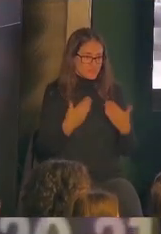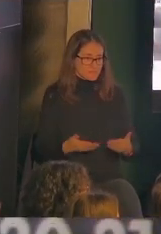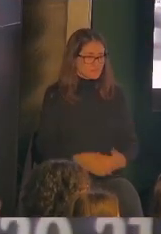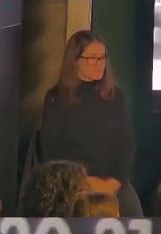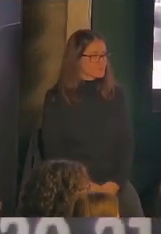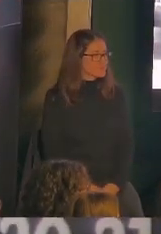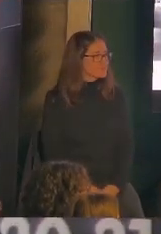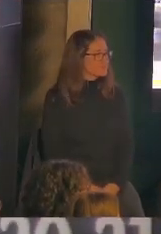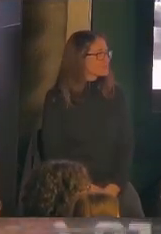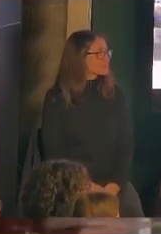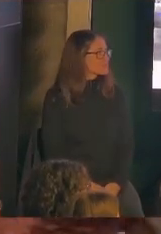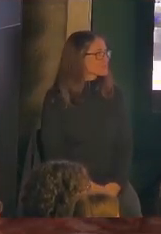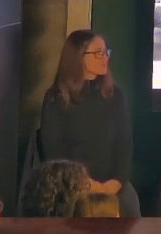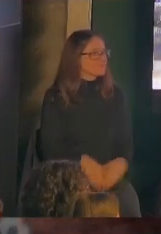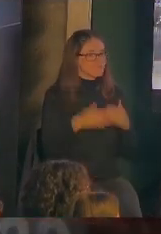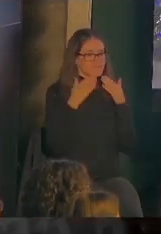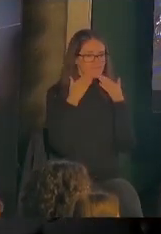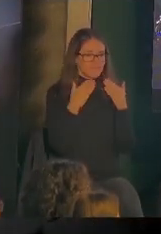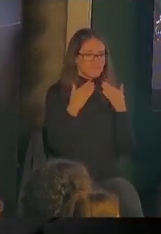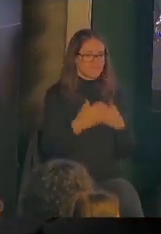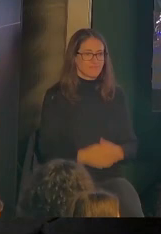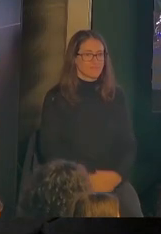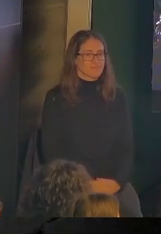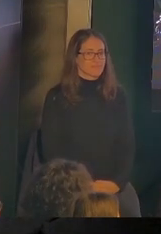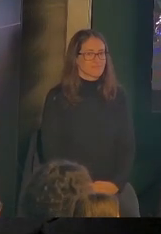bé, moltíssimes gràcies.